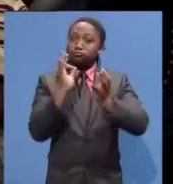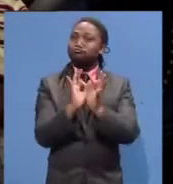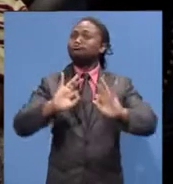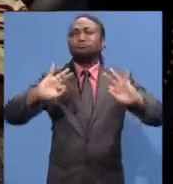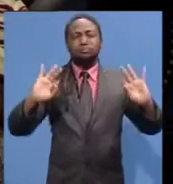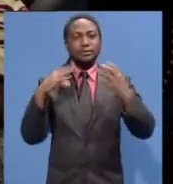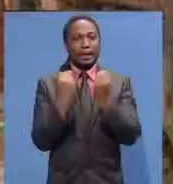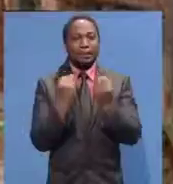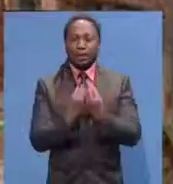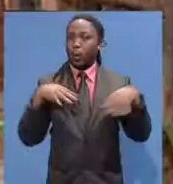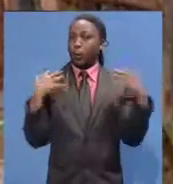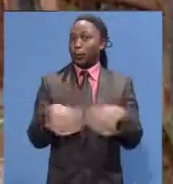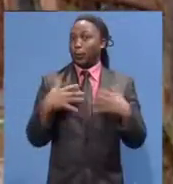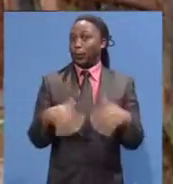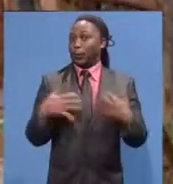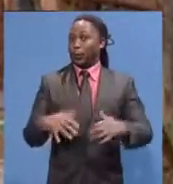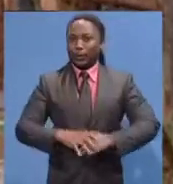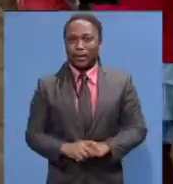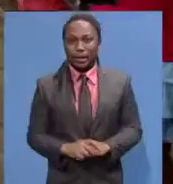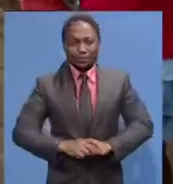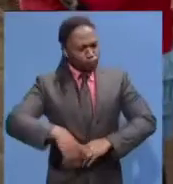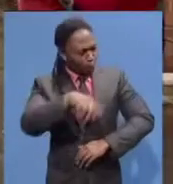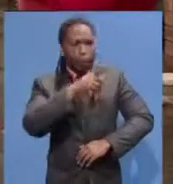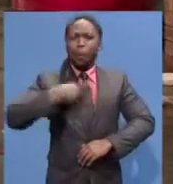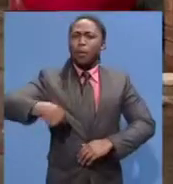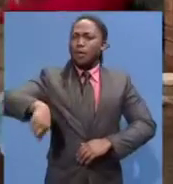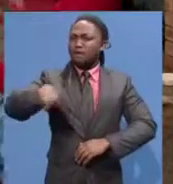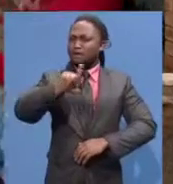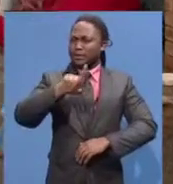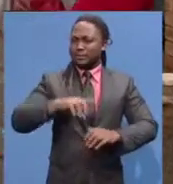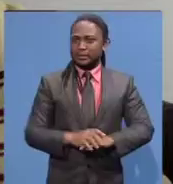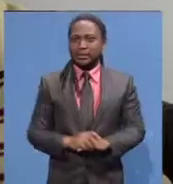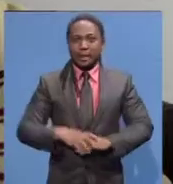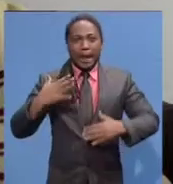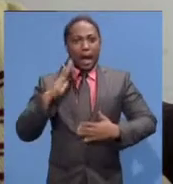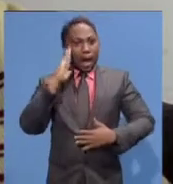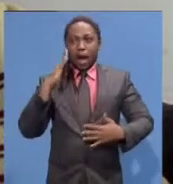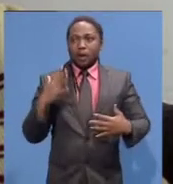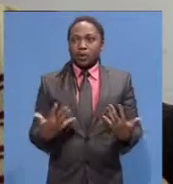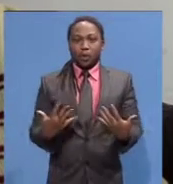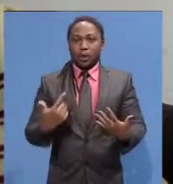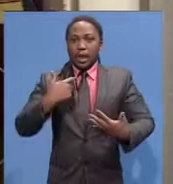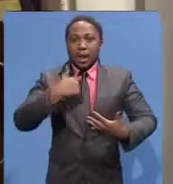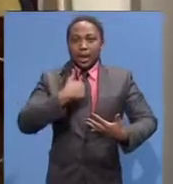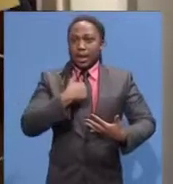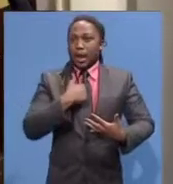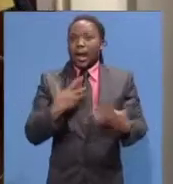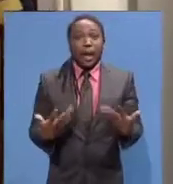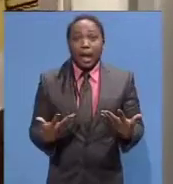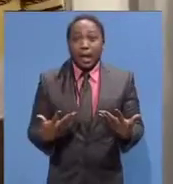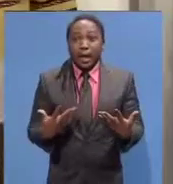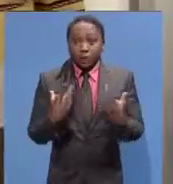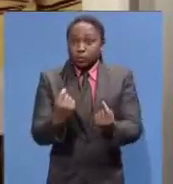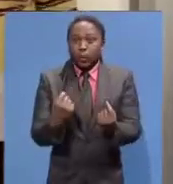kwakukuhle kakhulu. Savuya sonke bendingazi nokuthi ngizomfinyelela kanjani. Ndiguqe